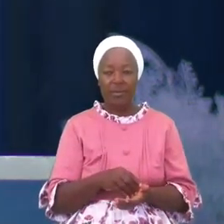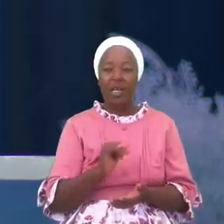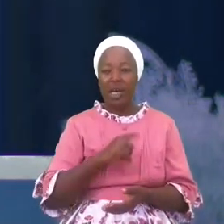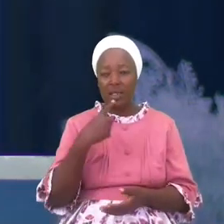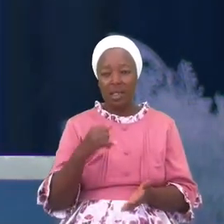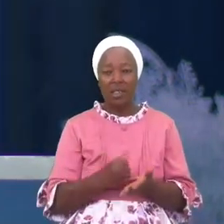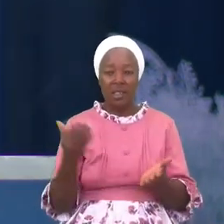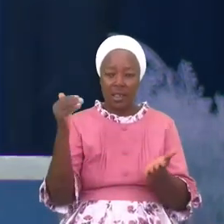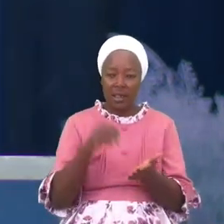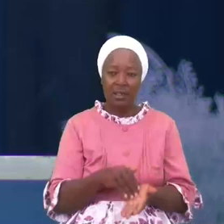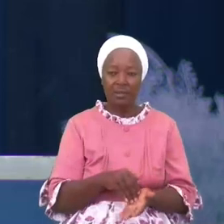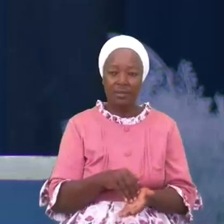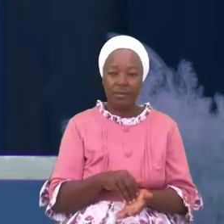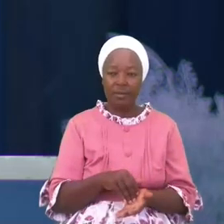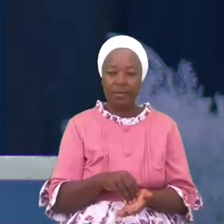Ceux qui ont suivi en ligne,